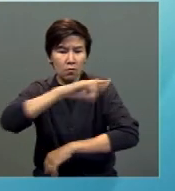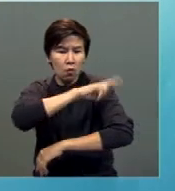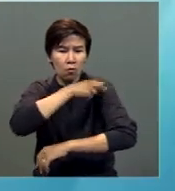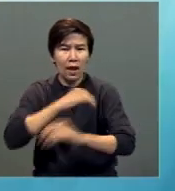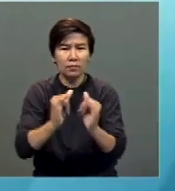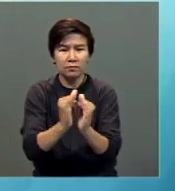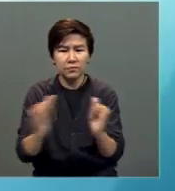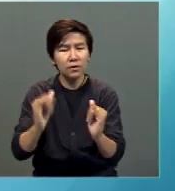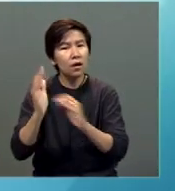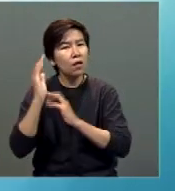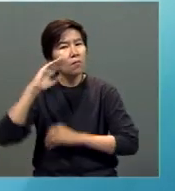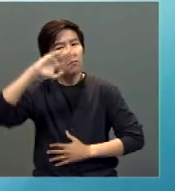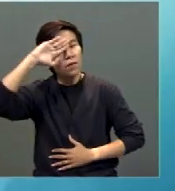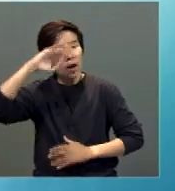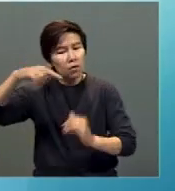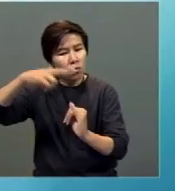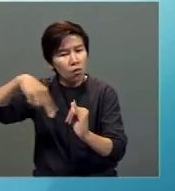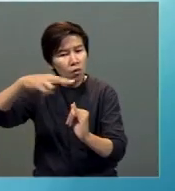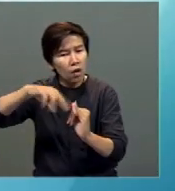เสียชีวิตวันนี้ก็ไม่มีเพิ่มต้องขอบพระคุณทุกๆท่านที่ดูแลสุขภาพเป็นอย่างดีนะครับแล้วก็ทีมแพทย์พยาบาลที่ดูแลผู้ป่วยตอนนี้ที่นอนอยู่ในโรงพยาบาลอย่างเต็มที่ตัวนี้ยังคงอยู่ที่54